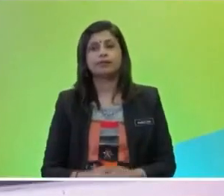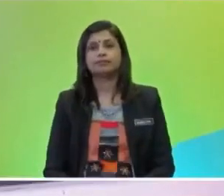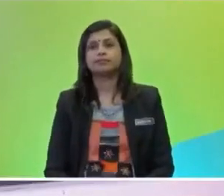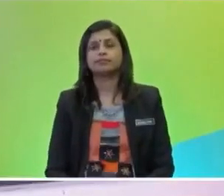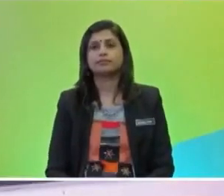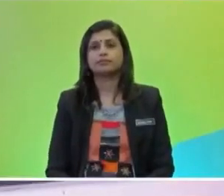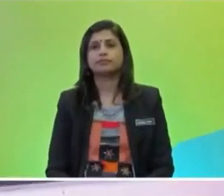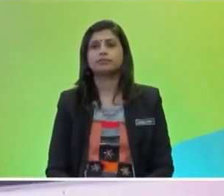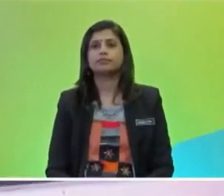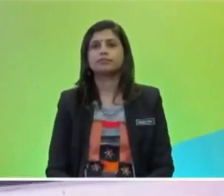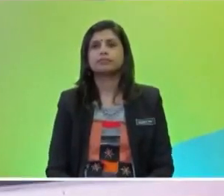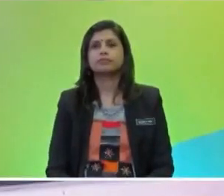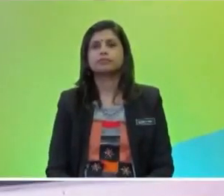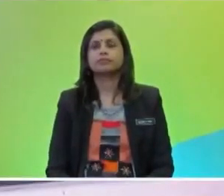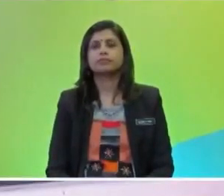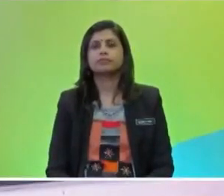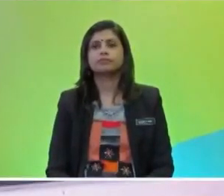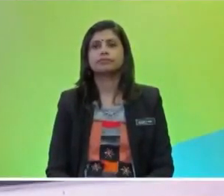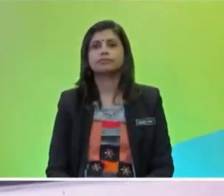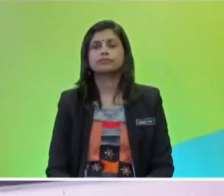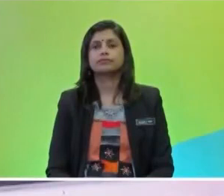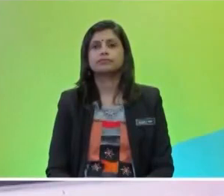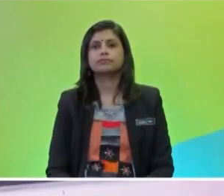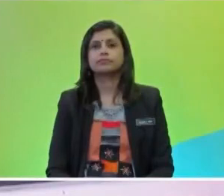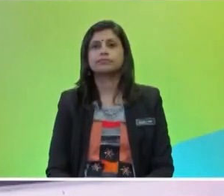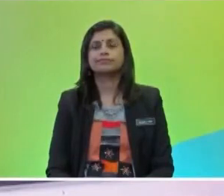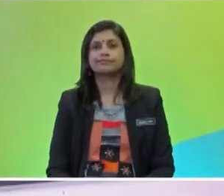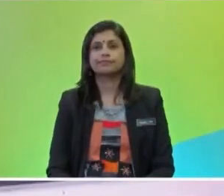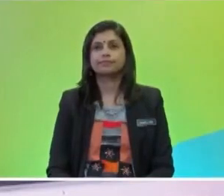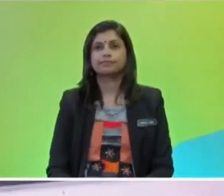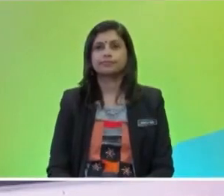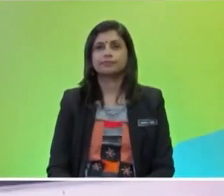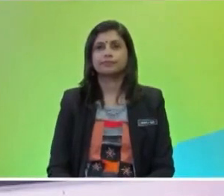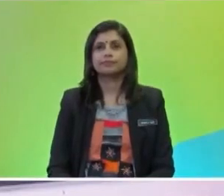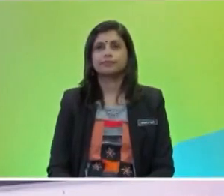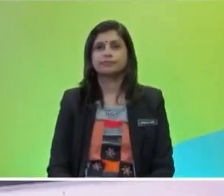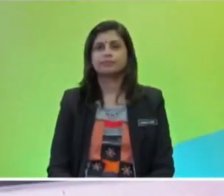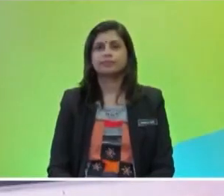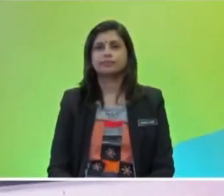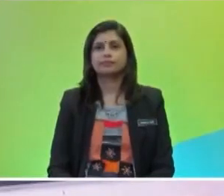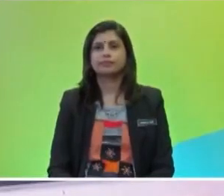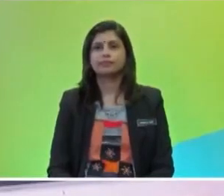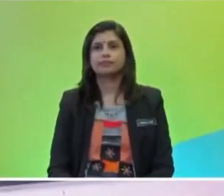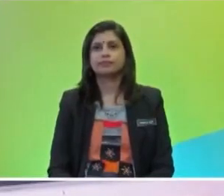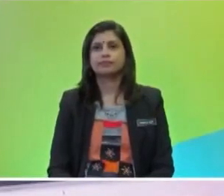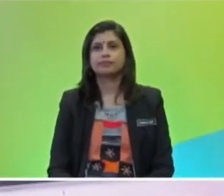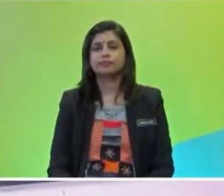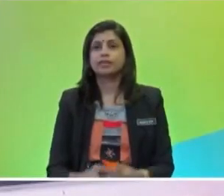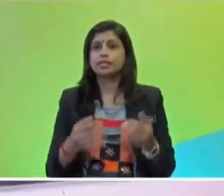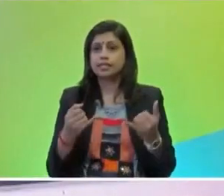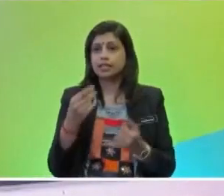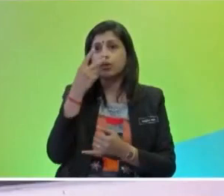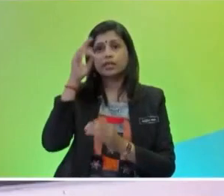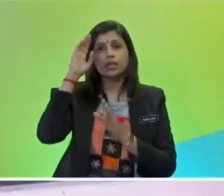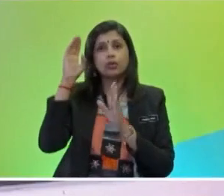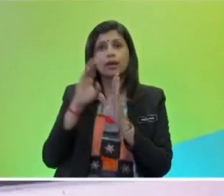Ada beberapa perlakuan dan pertuturan. Kita akan lihat selepas ini. Baik. Okey. Right. Teliti